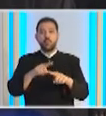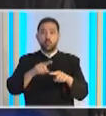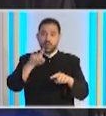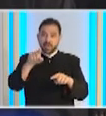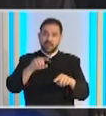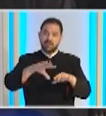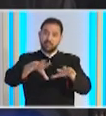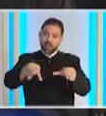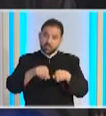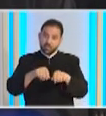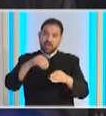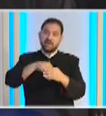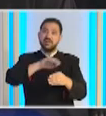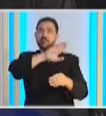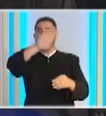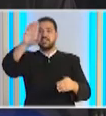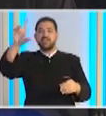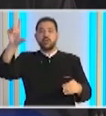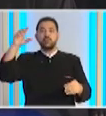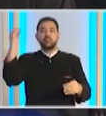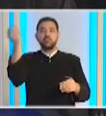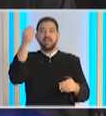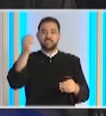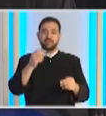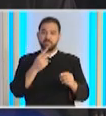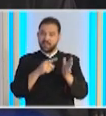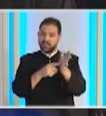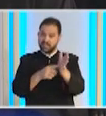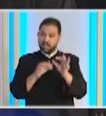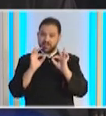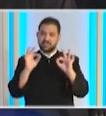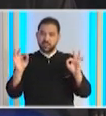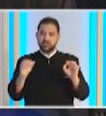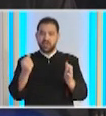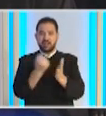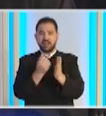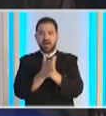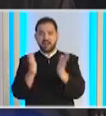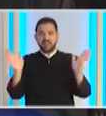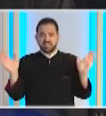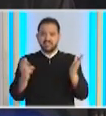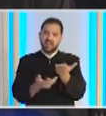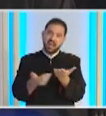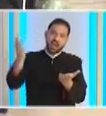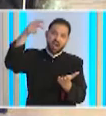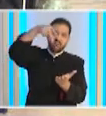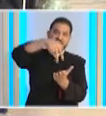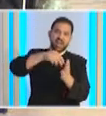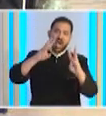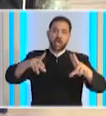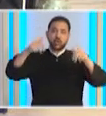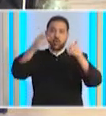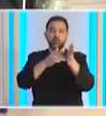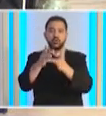împărăția lui Dumnezeu. De altfel, vedem lucrul acesta în special la răstignire și înviere, la învierea